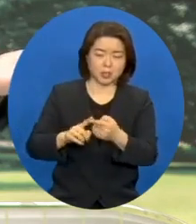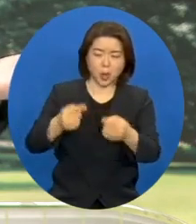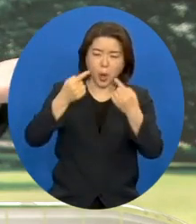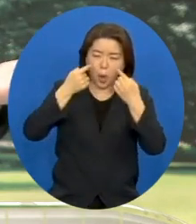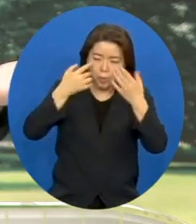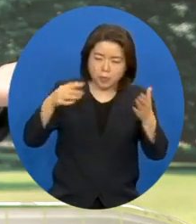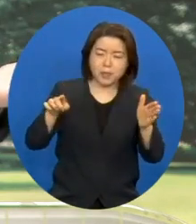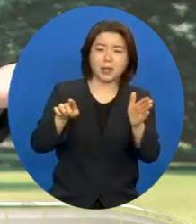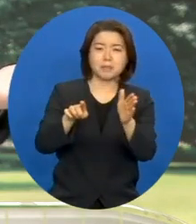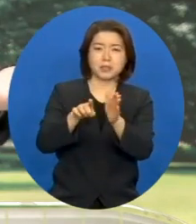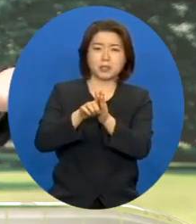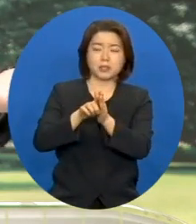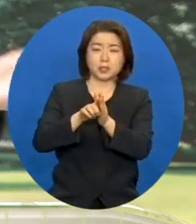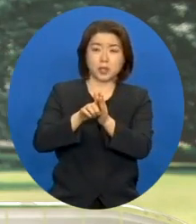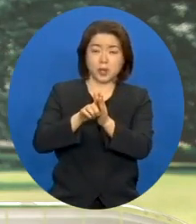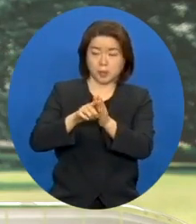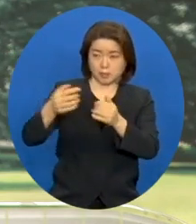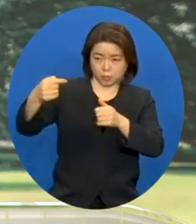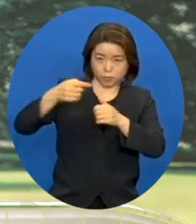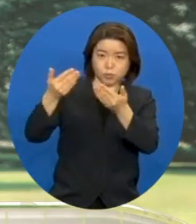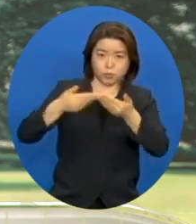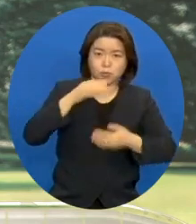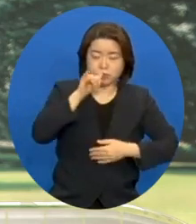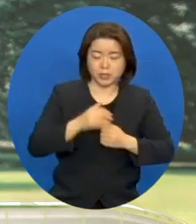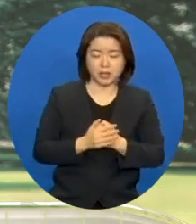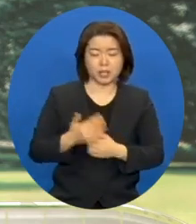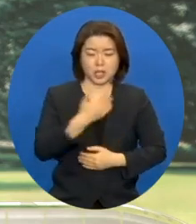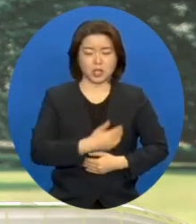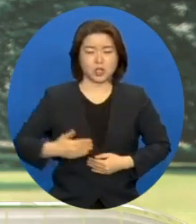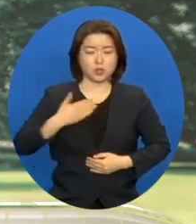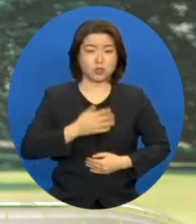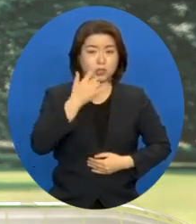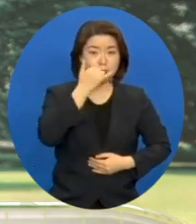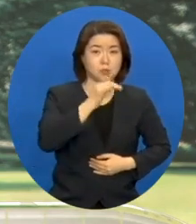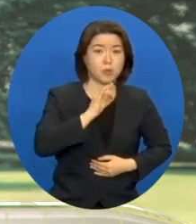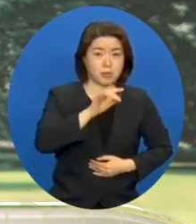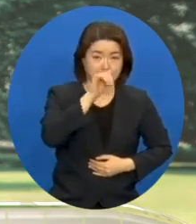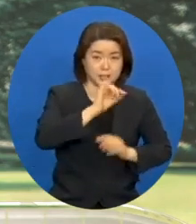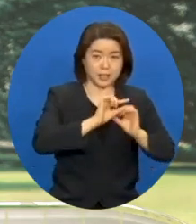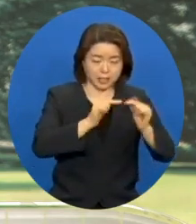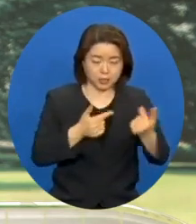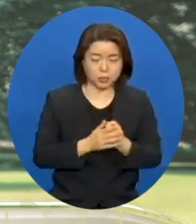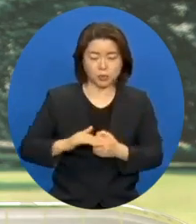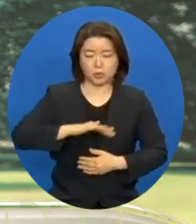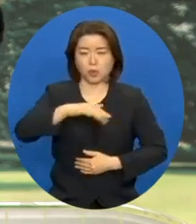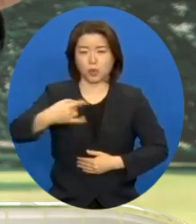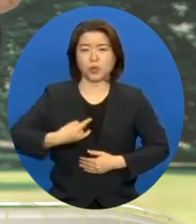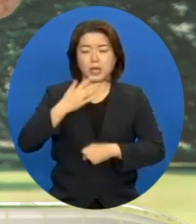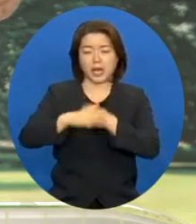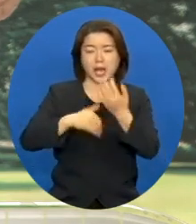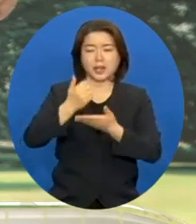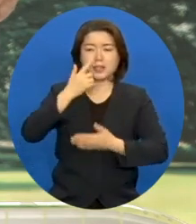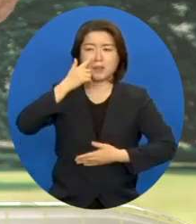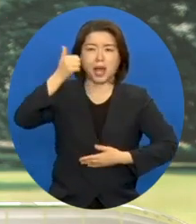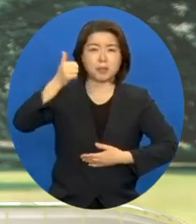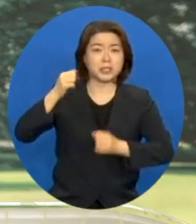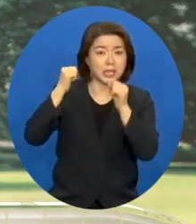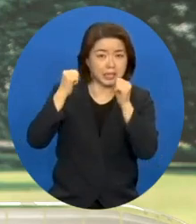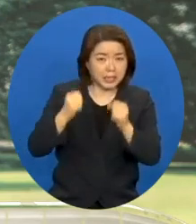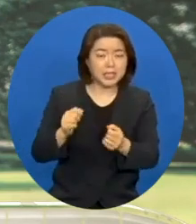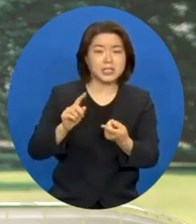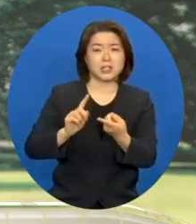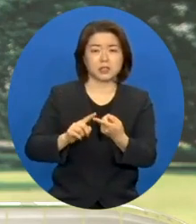분명하게 믿어지게 하십니다. 육신의 부모만 있는 게 아니고 우리에게는 하나님 아버지가 계시다는